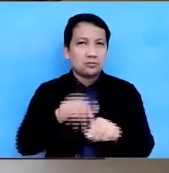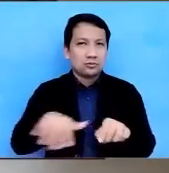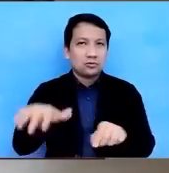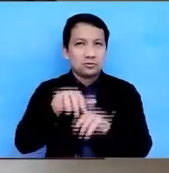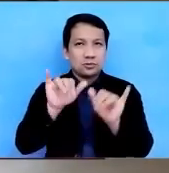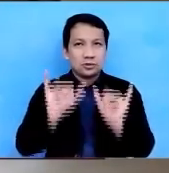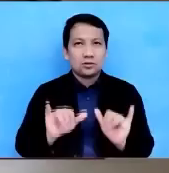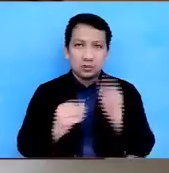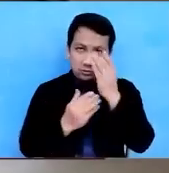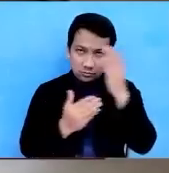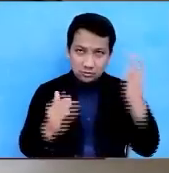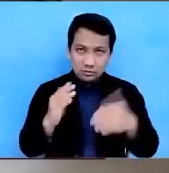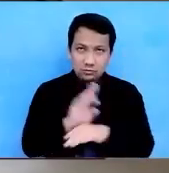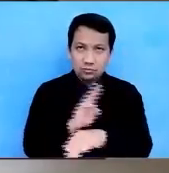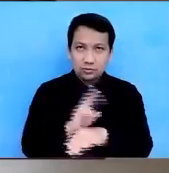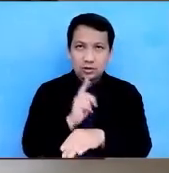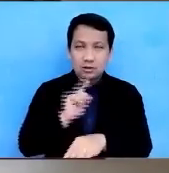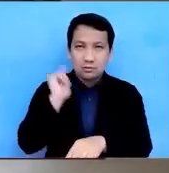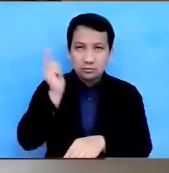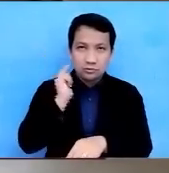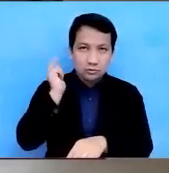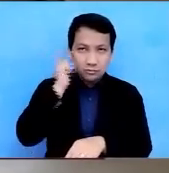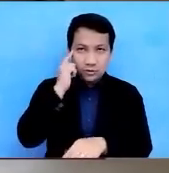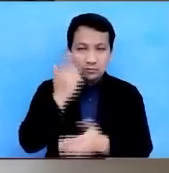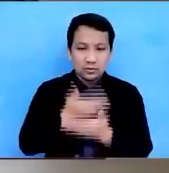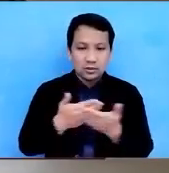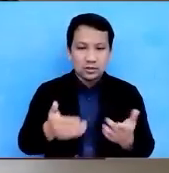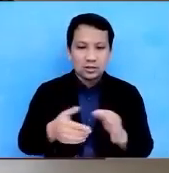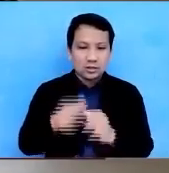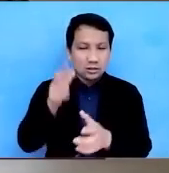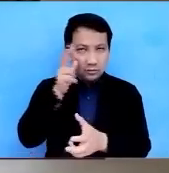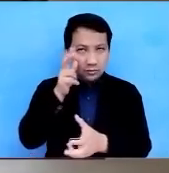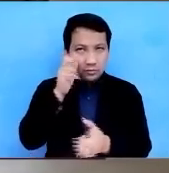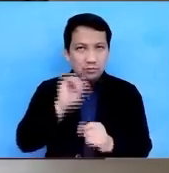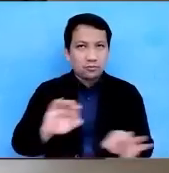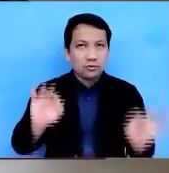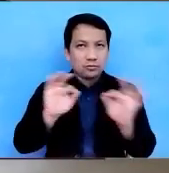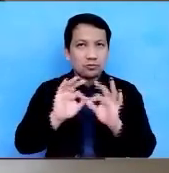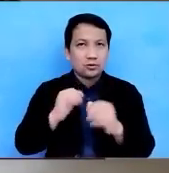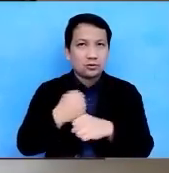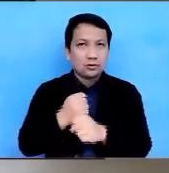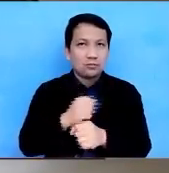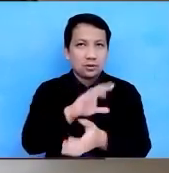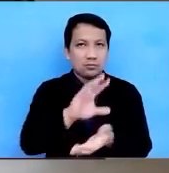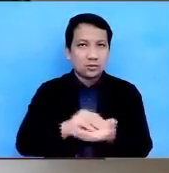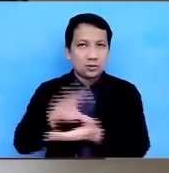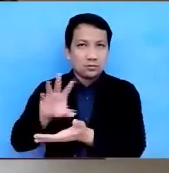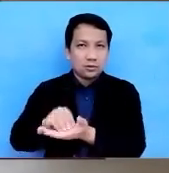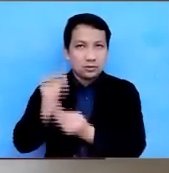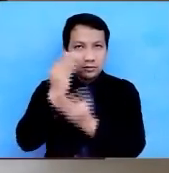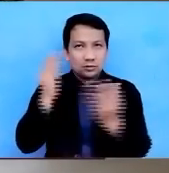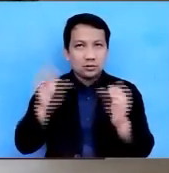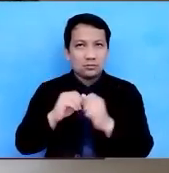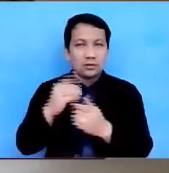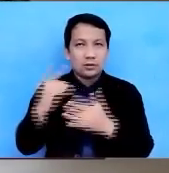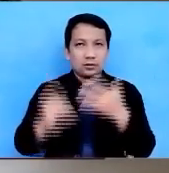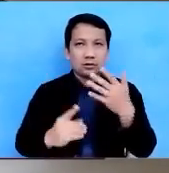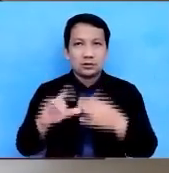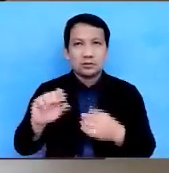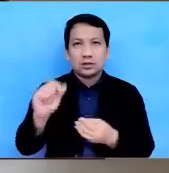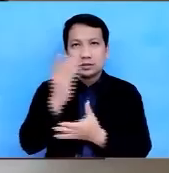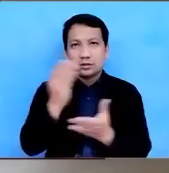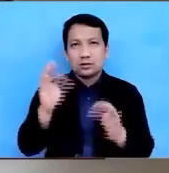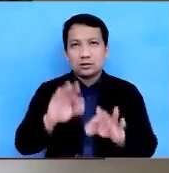daw na makagamit ang ating gobyerno ng equipment na may listener, maari daw nitong makopya ang lahat ng datos na ilalagay doon